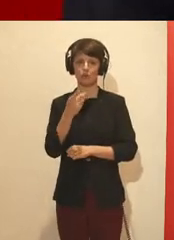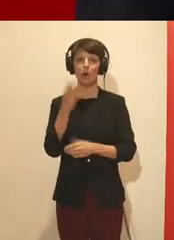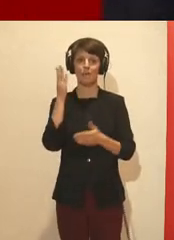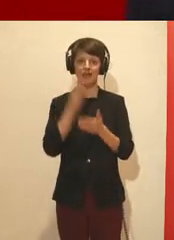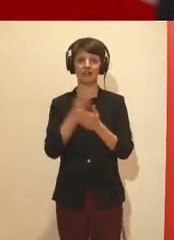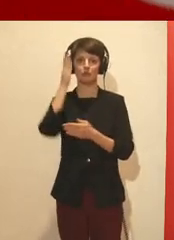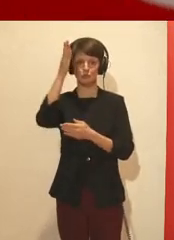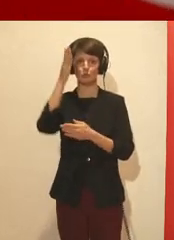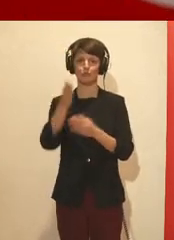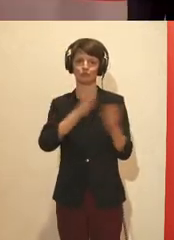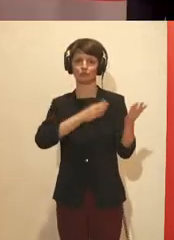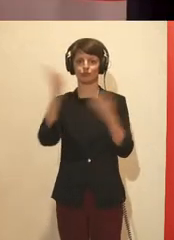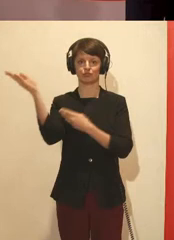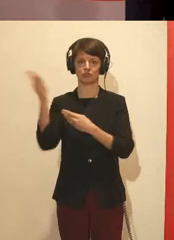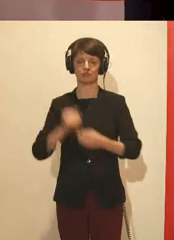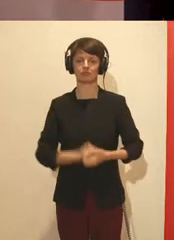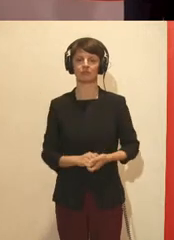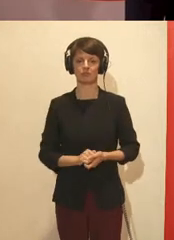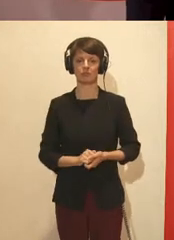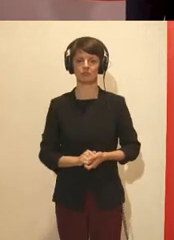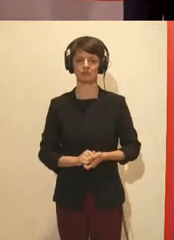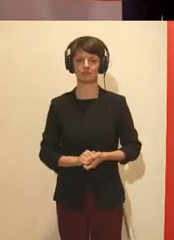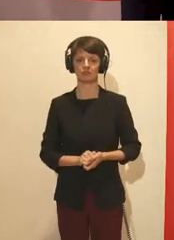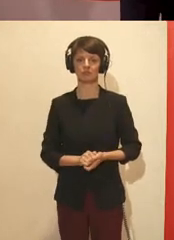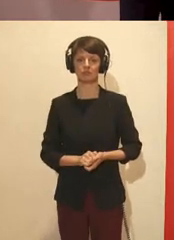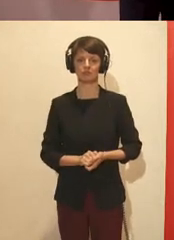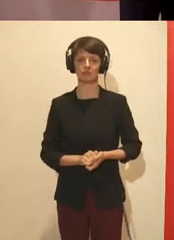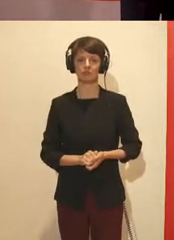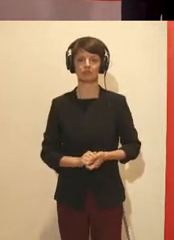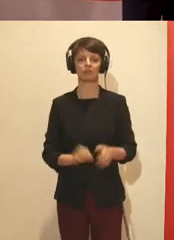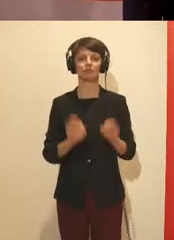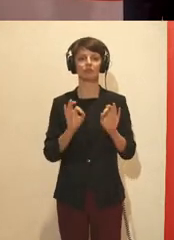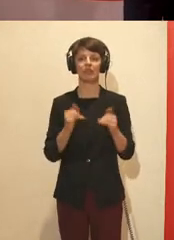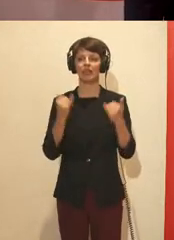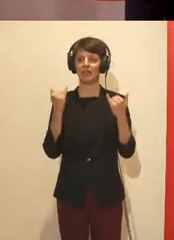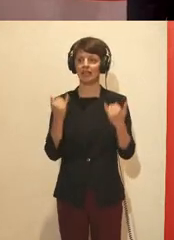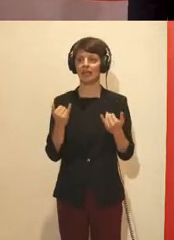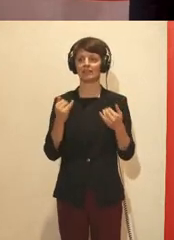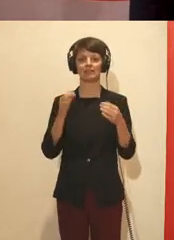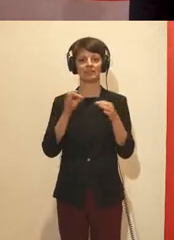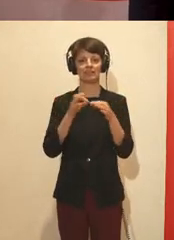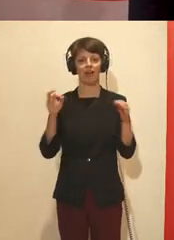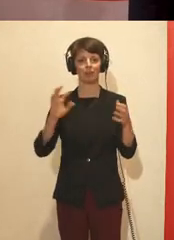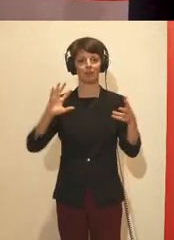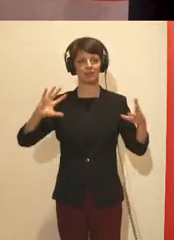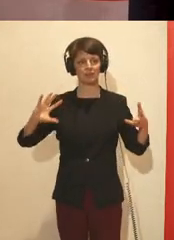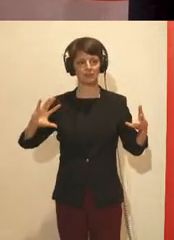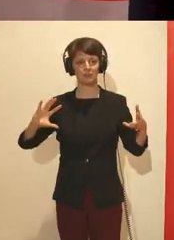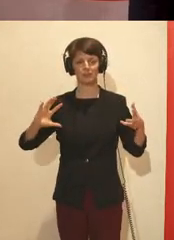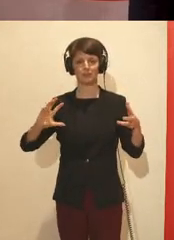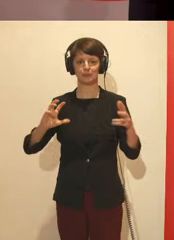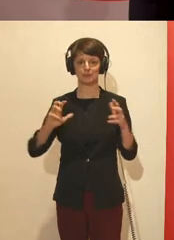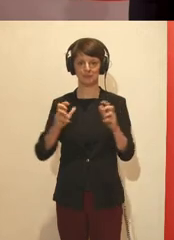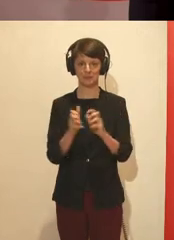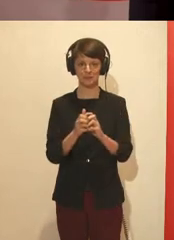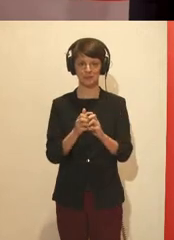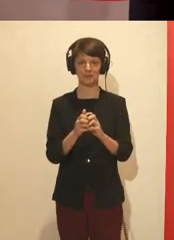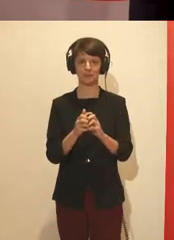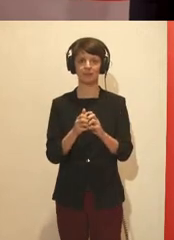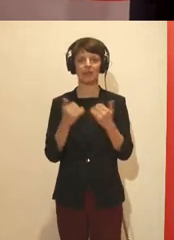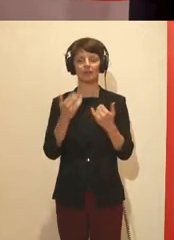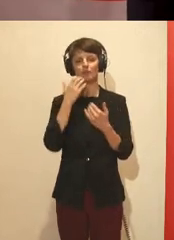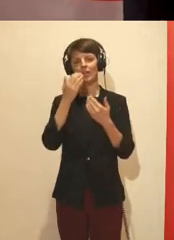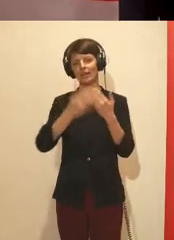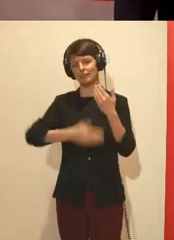kosten danke jetzt haben wir den tag so ein bisschen thematisch revue passieren lassen das wollen wir natürlich auch nach